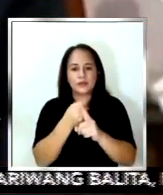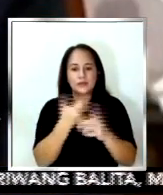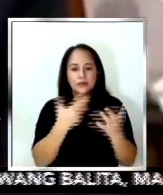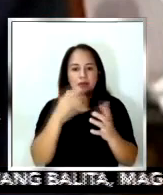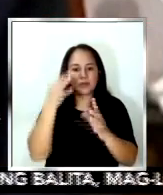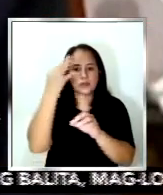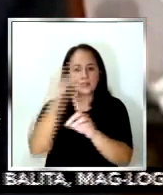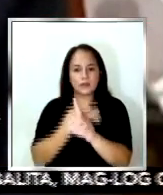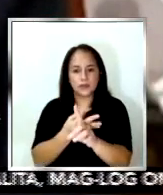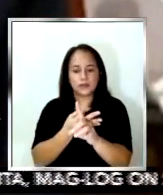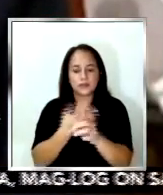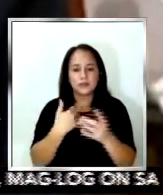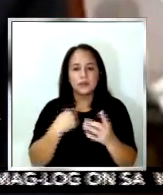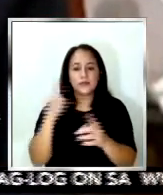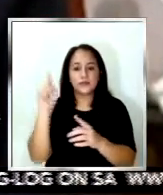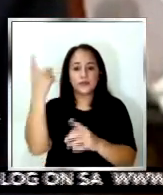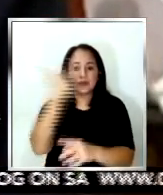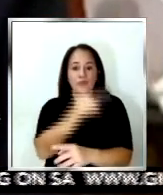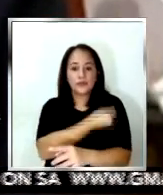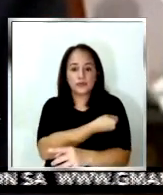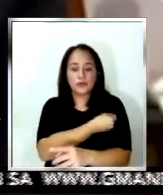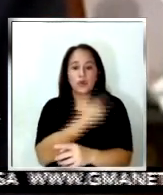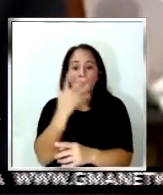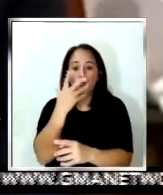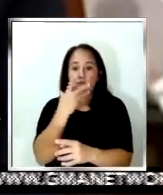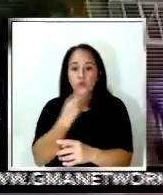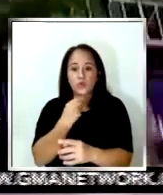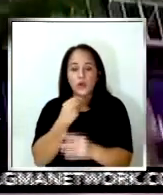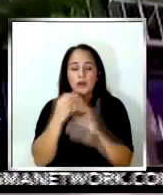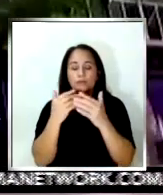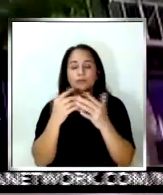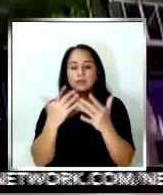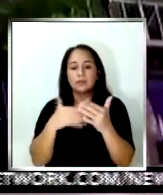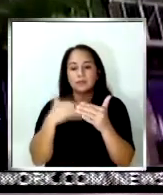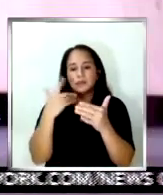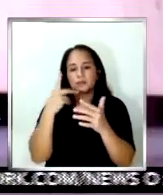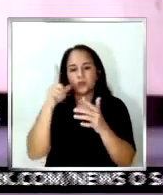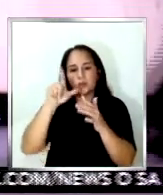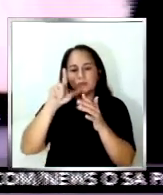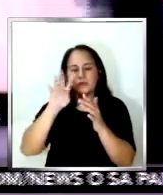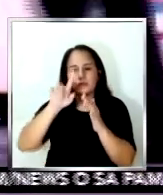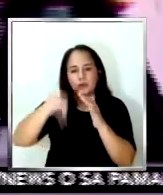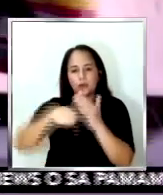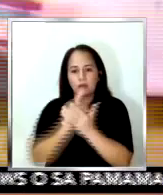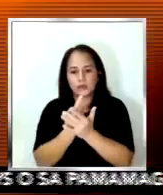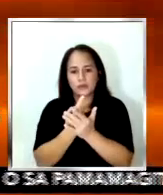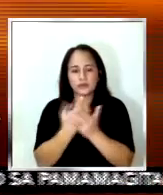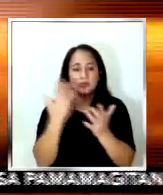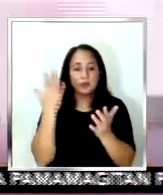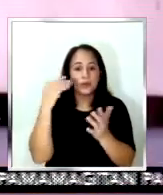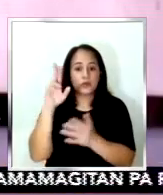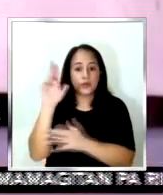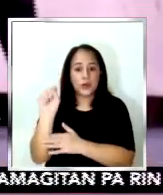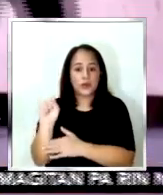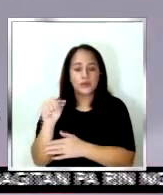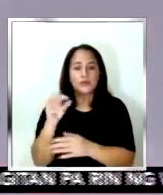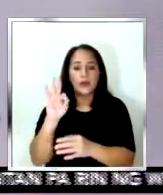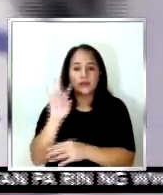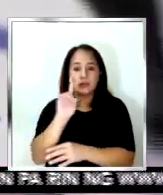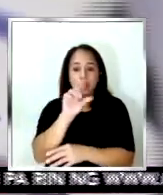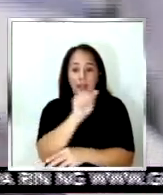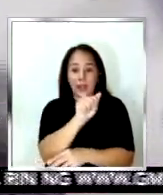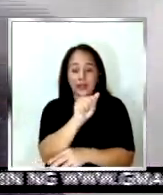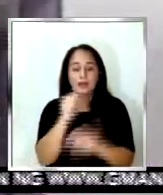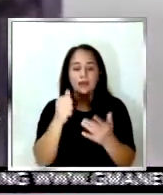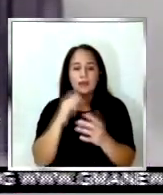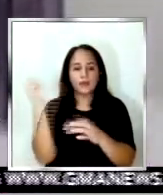The first vaccine will be administered in less than 24 hours. Pinahintulutan na kasi ng US Food and Drug Administration ang emergency